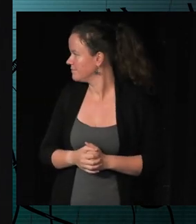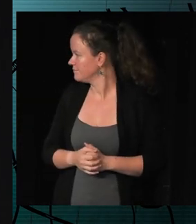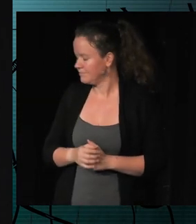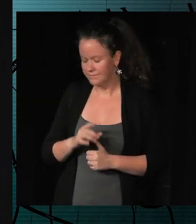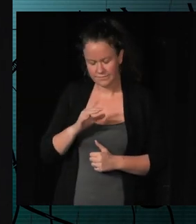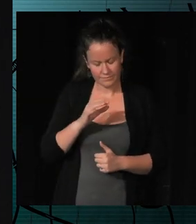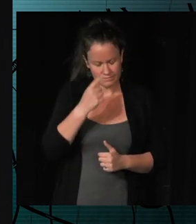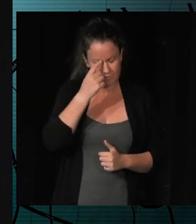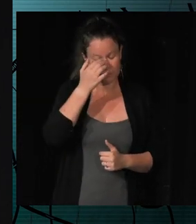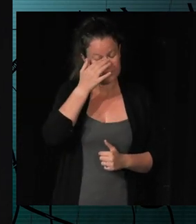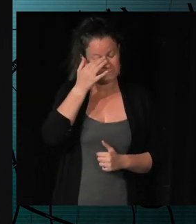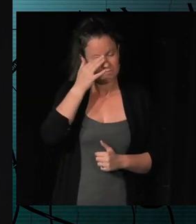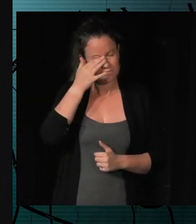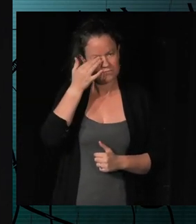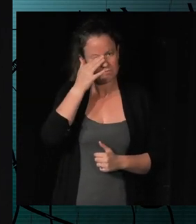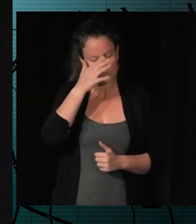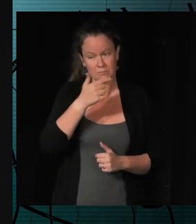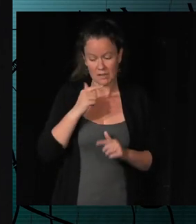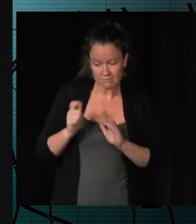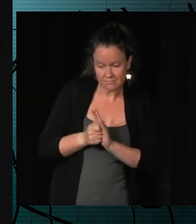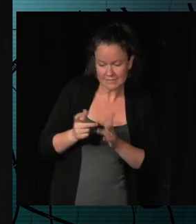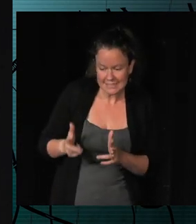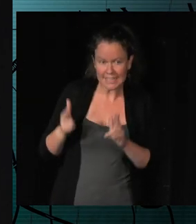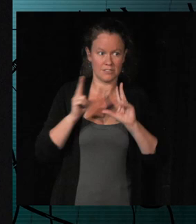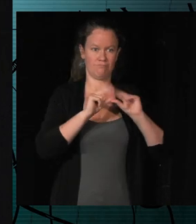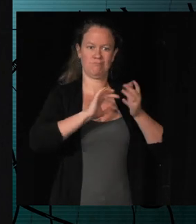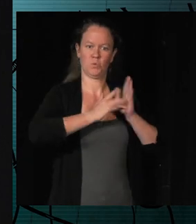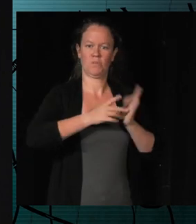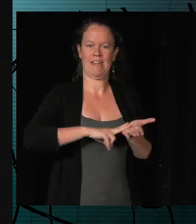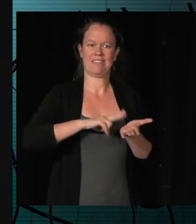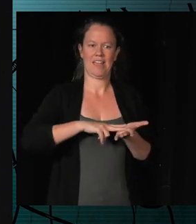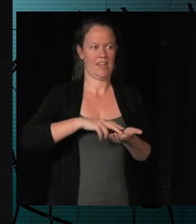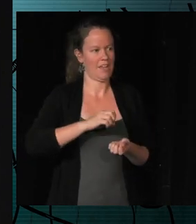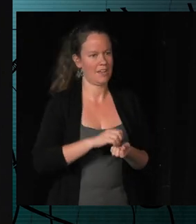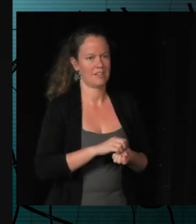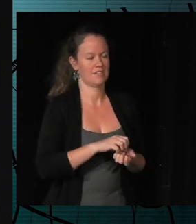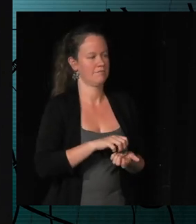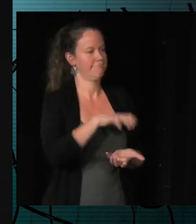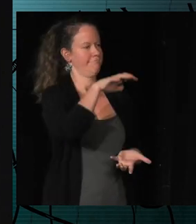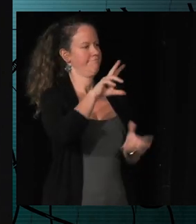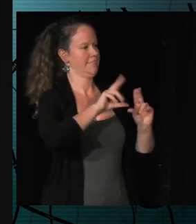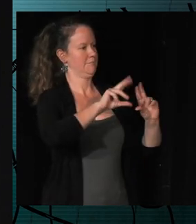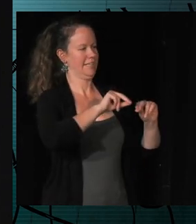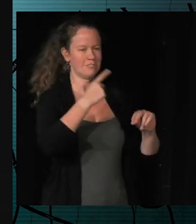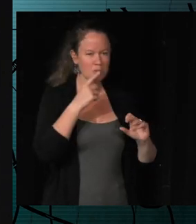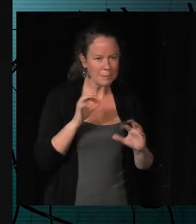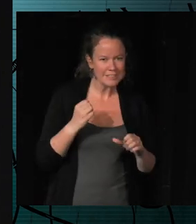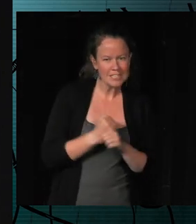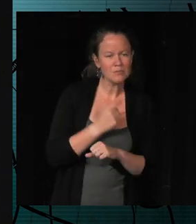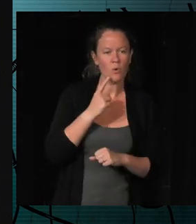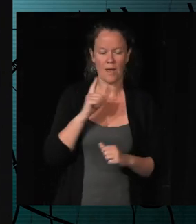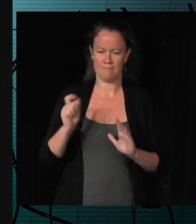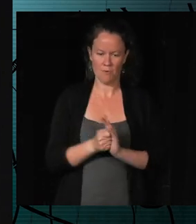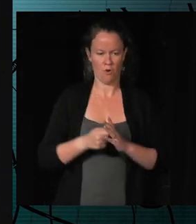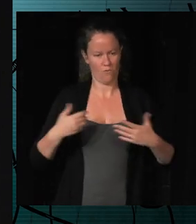j'ai oui d'ailleurs on parlait de la scène de révélation moi elle m'a toujours un peu dérangé je trouve que ça donne un côté très didactique au film en mode ok là c'est le moment où on